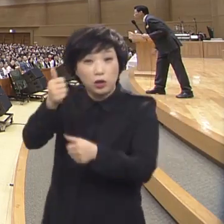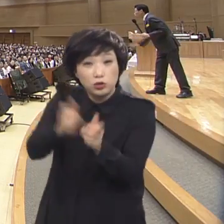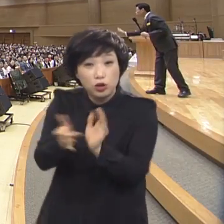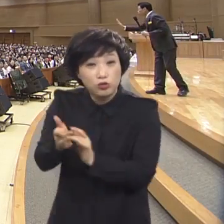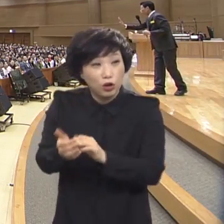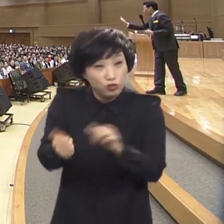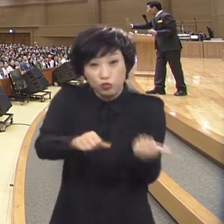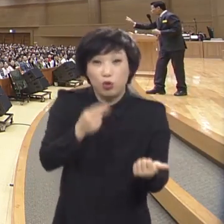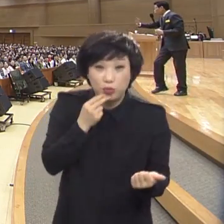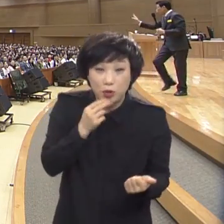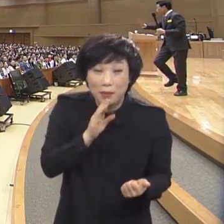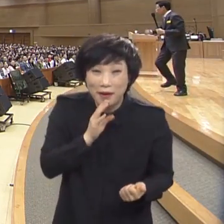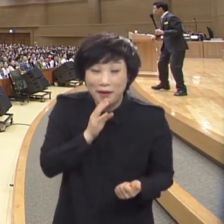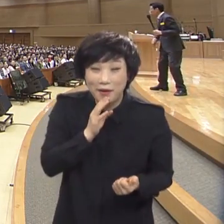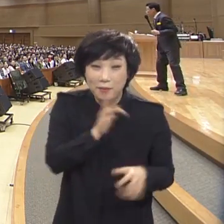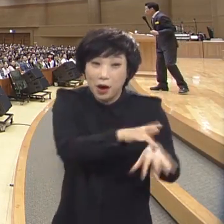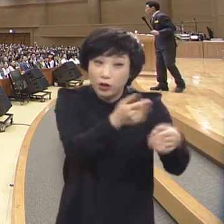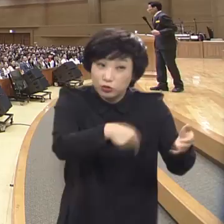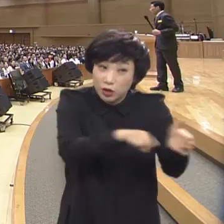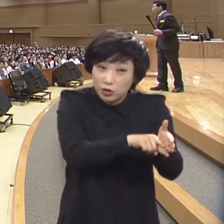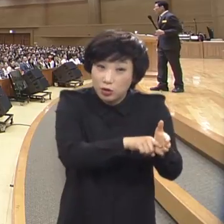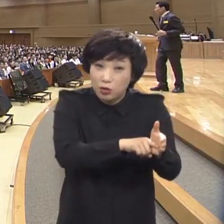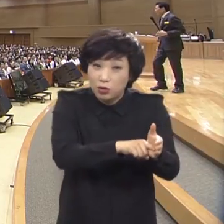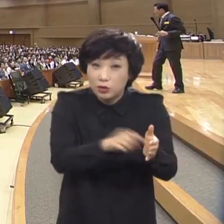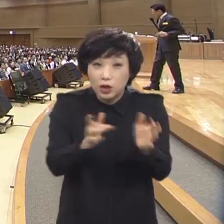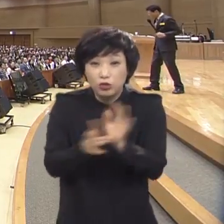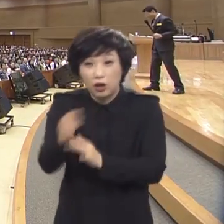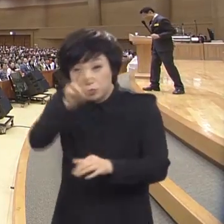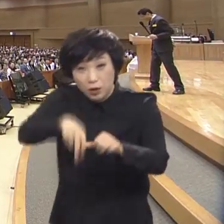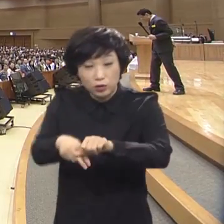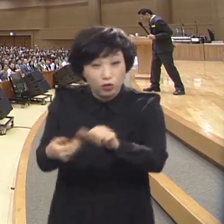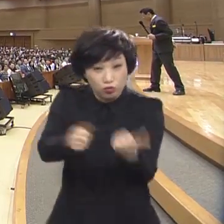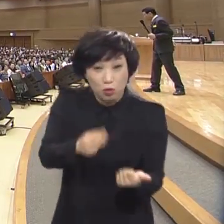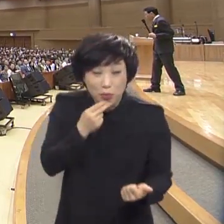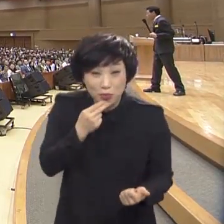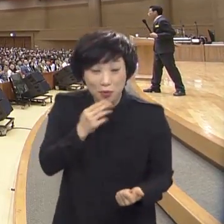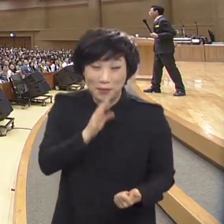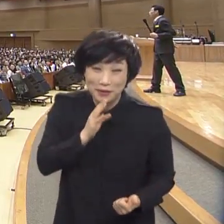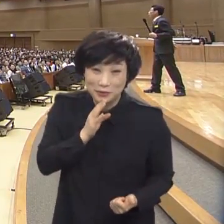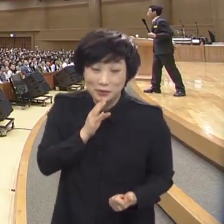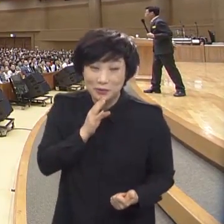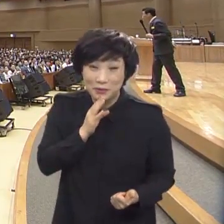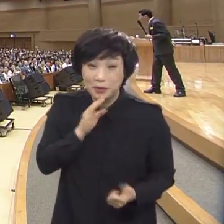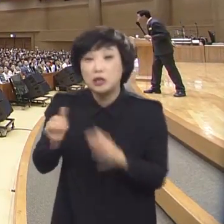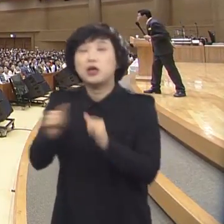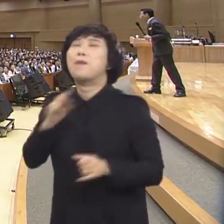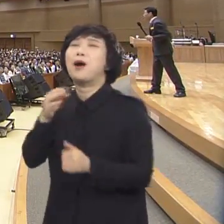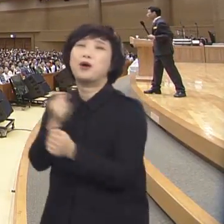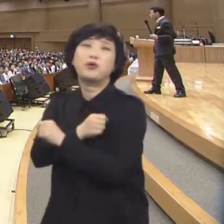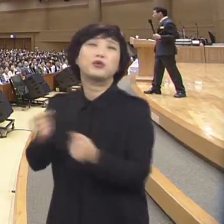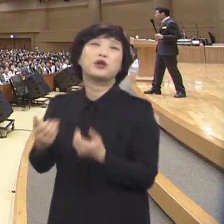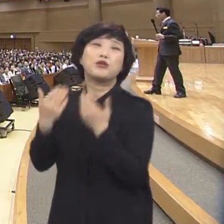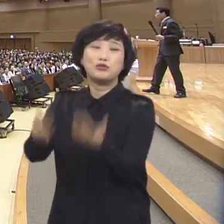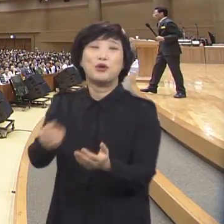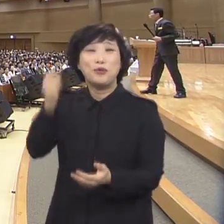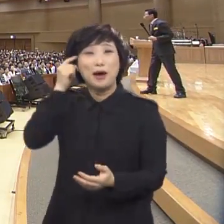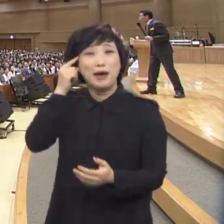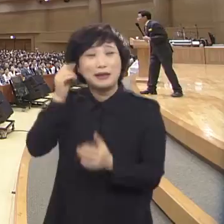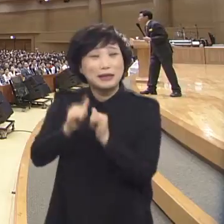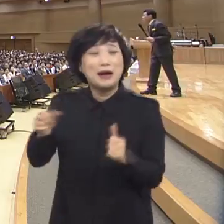응? 마귀를 위해서는 단 한마디 성경에 마귀를